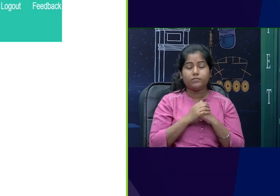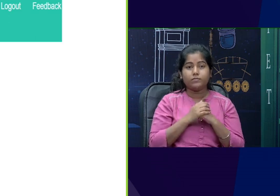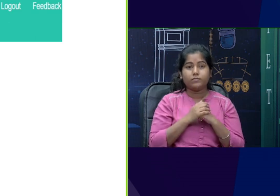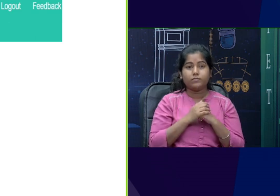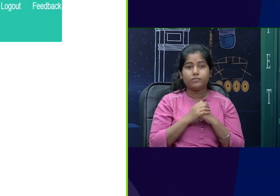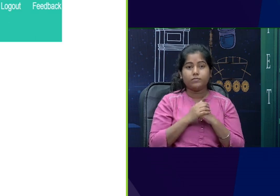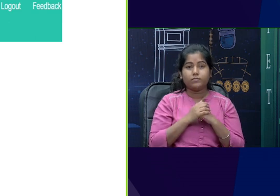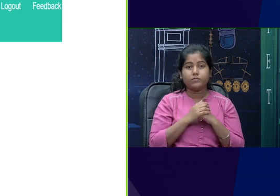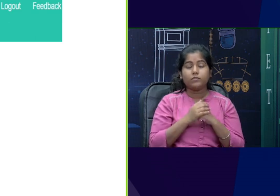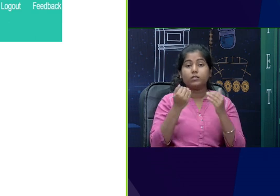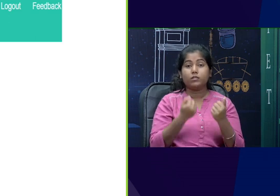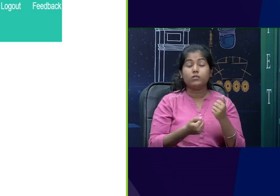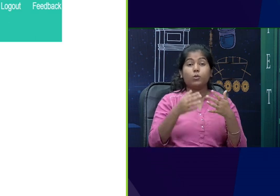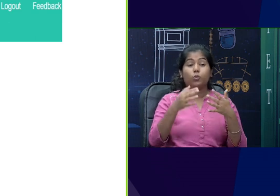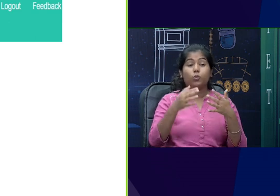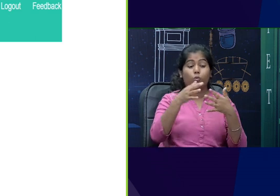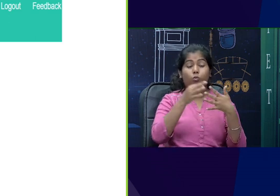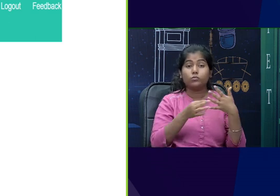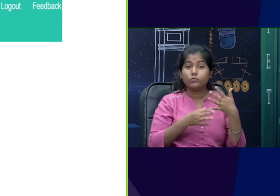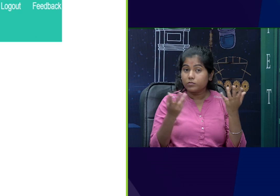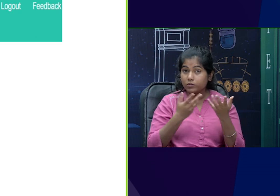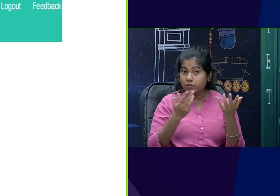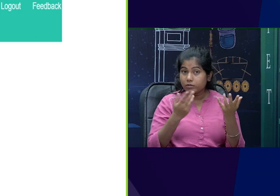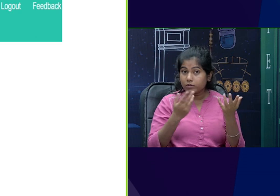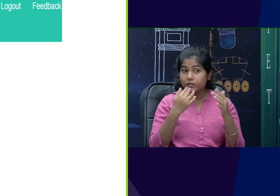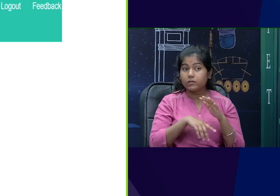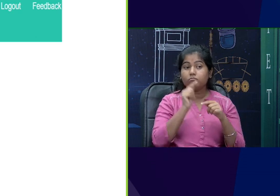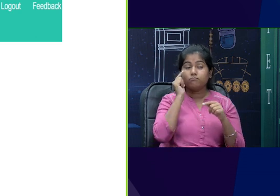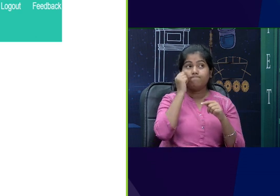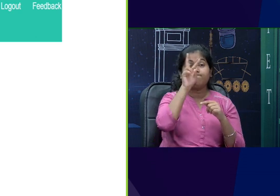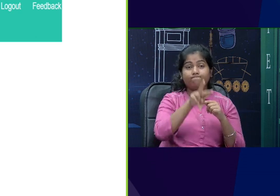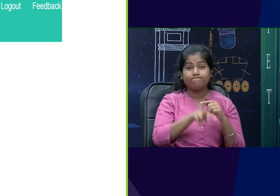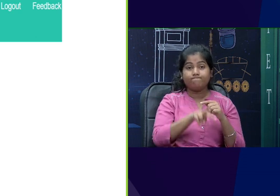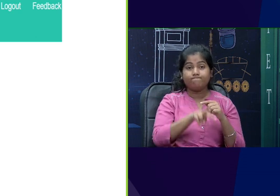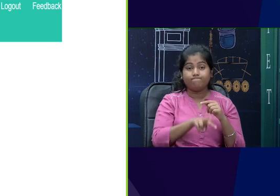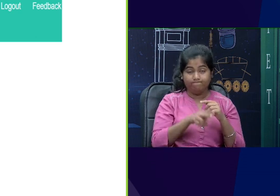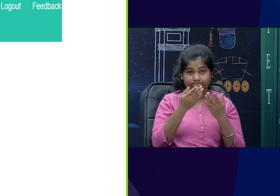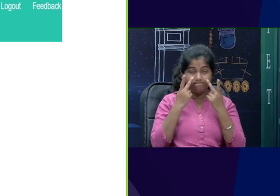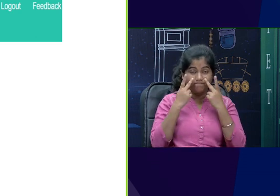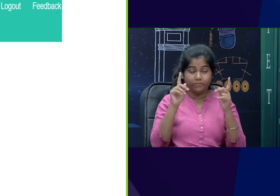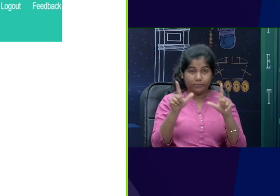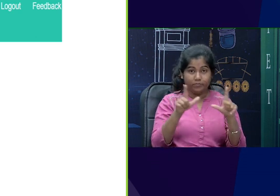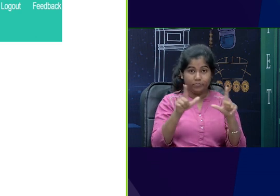अब इसमें ऑप्शन अगर ऊपर देख रहे हैं आप, इसमें क्या क्या ऑप्शन है हमारे पास,